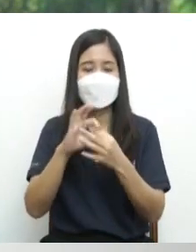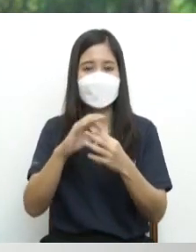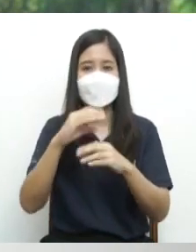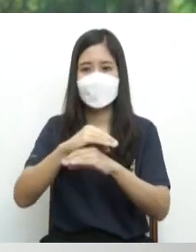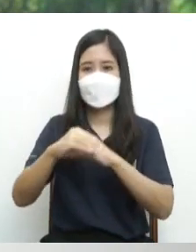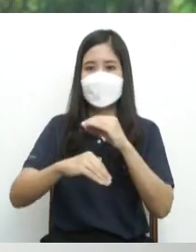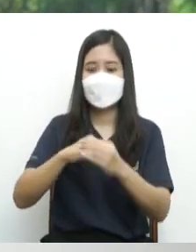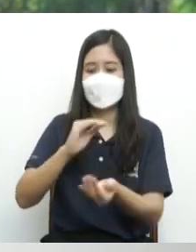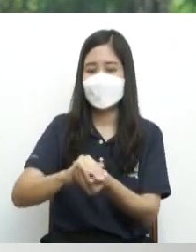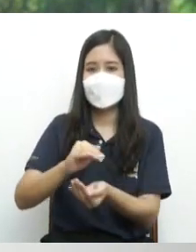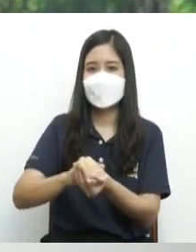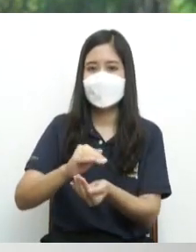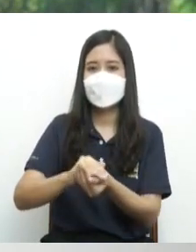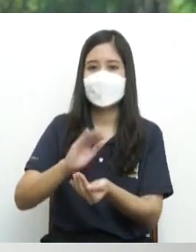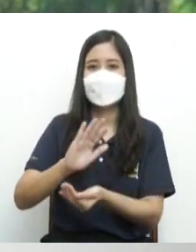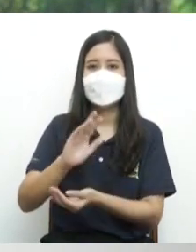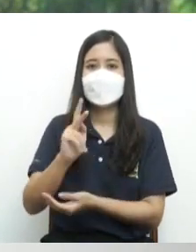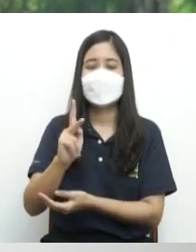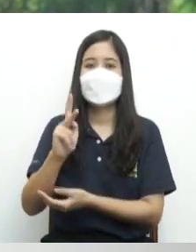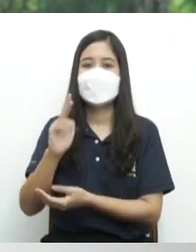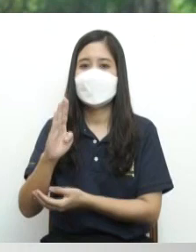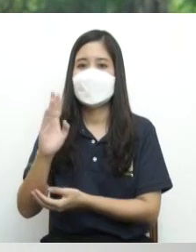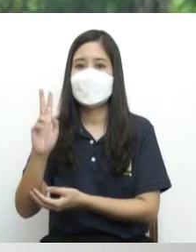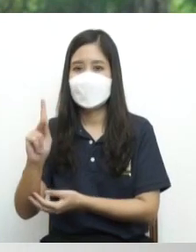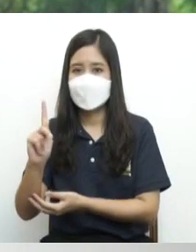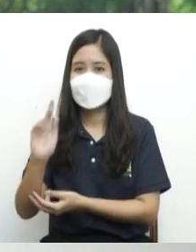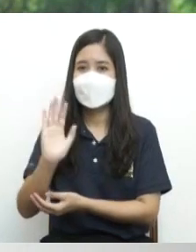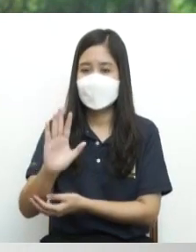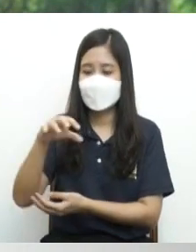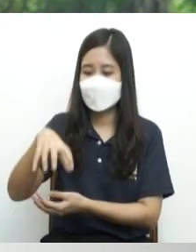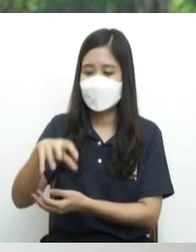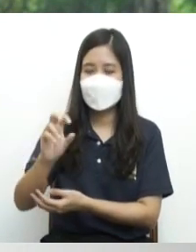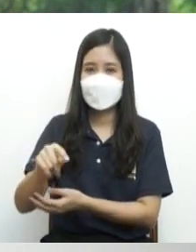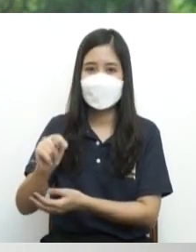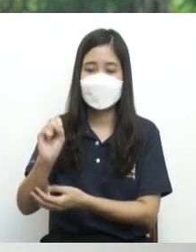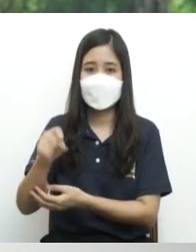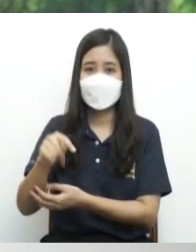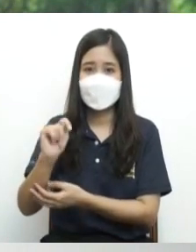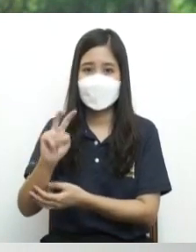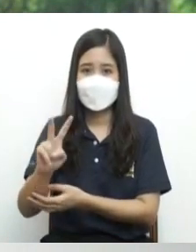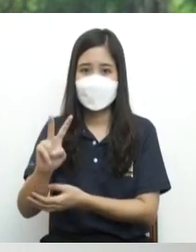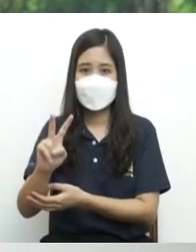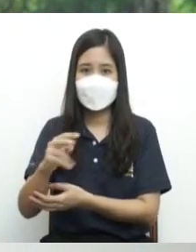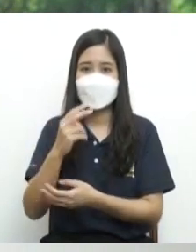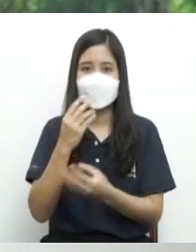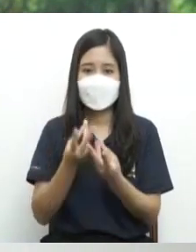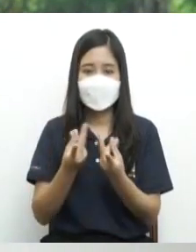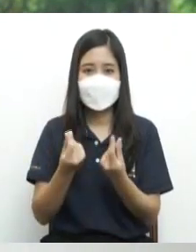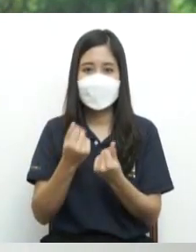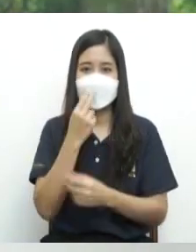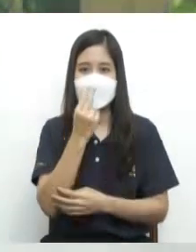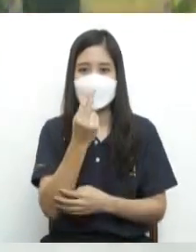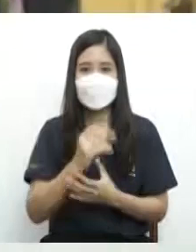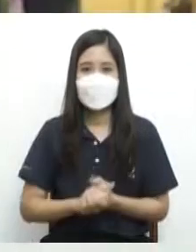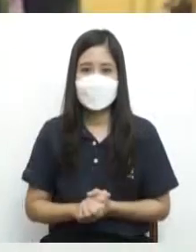เงินออมสำหรับสมาชิกกบข.ในสังกัดสำนักงานคณะกรรมการการศึกษาขั้นพื้นฐานรายละเอียดเรื่องนี้จะเป็นอย่างไรนั้นขอเชิญรับชม